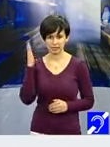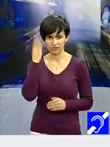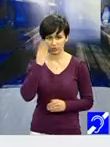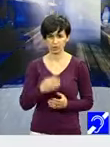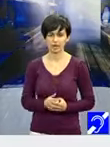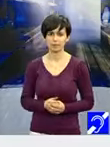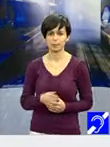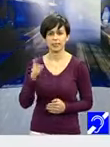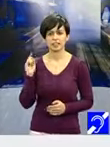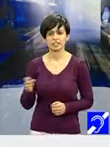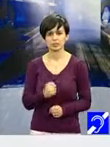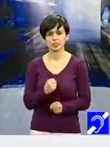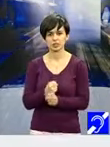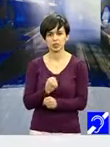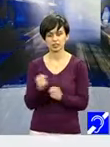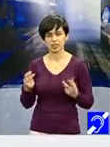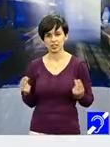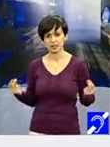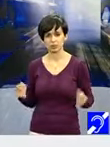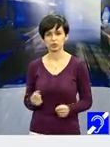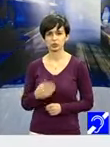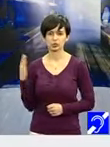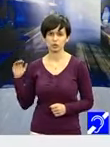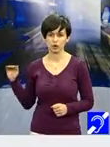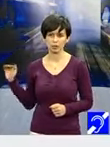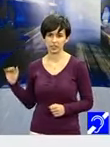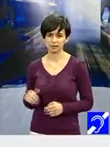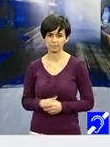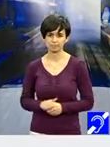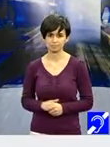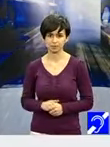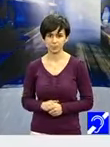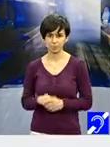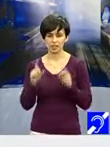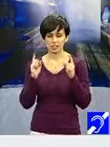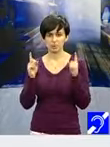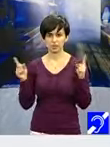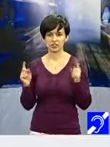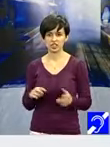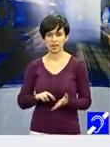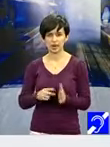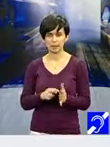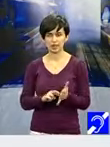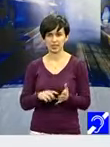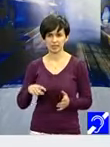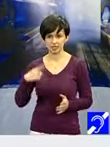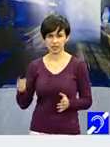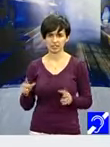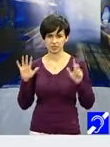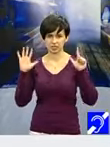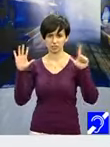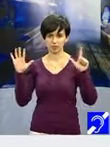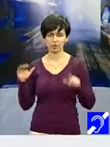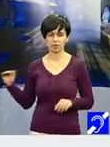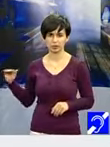lucrezi cu copiii. Este foarte greu să găsești și copii care doresc să muncească. Profesora a pregătit deja alți 7 copii pentru un alt concurs al Agenției